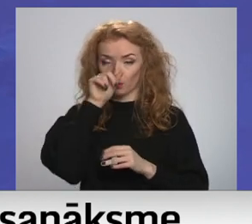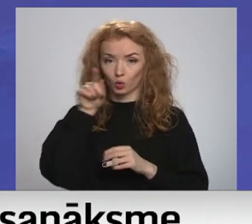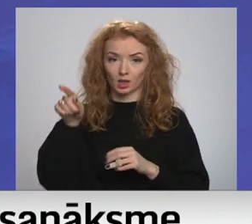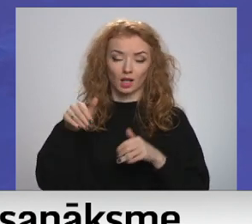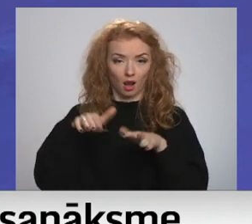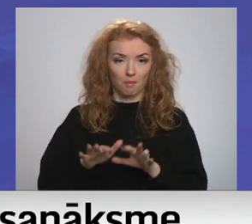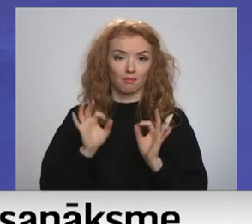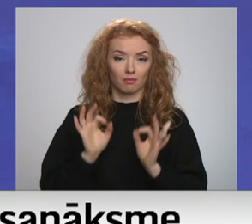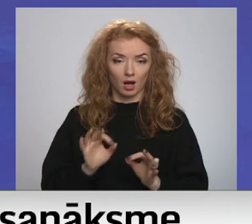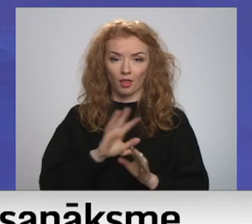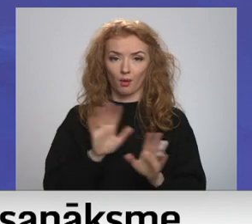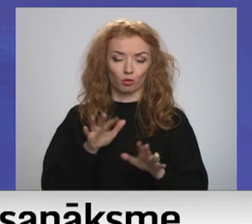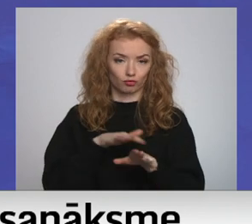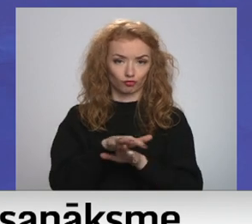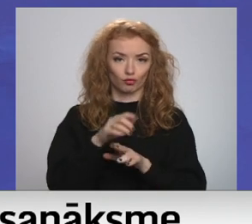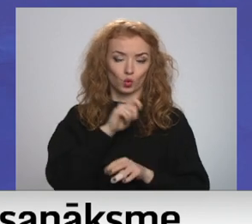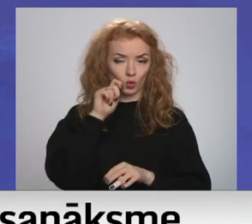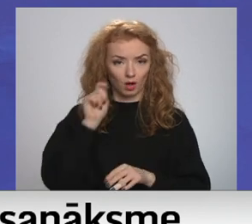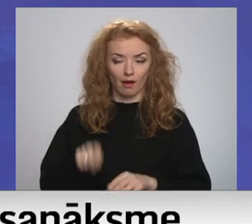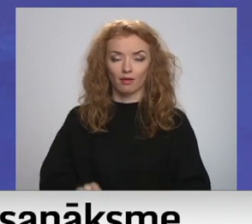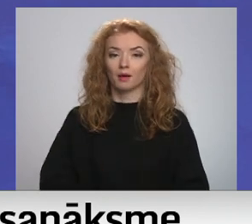attiecībā uz agresiju pret Ukrainu.